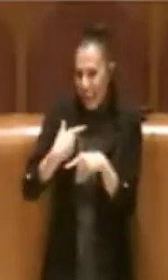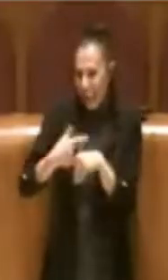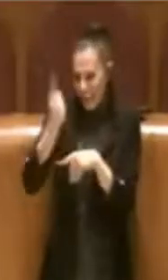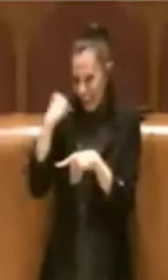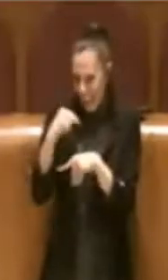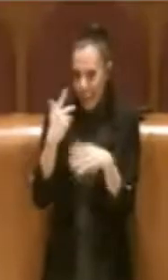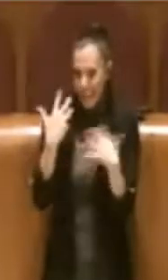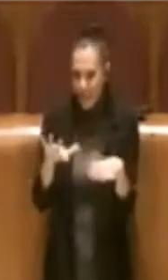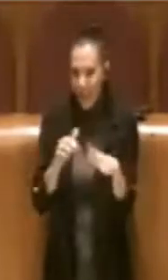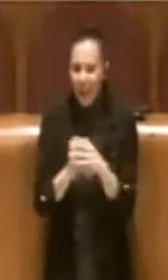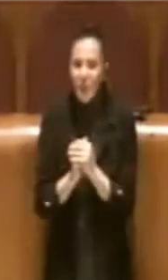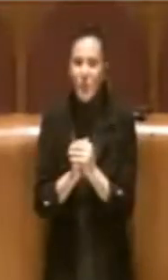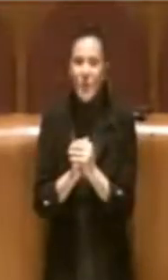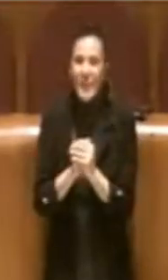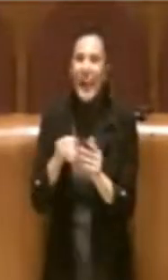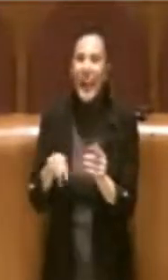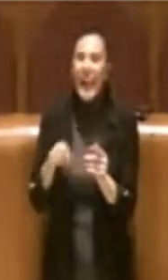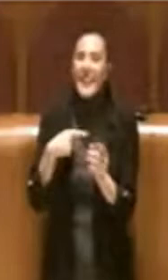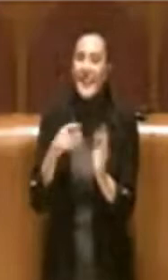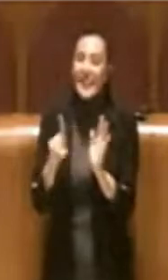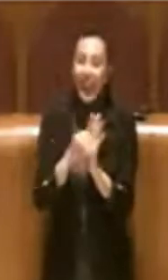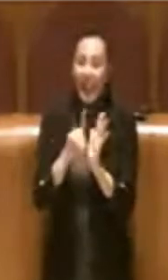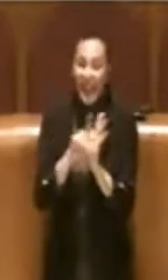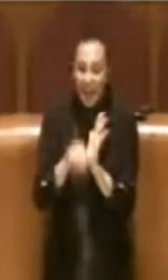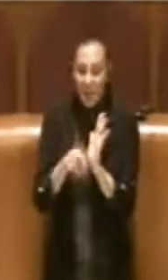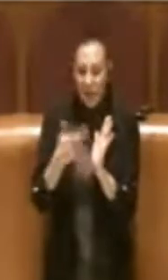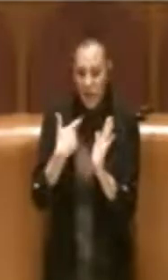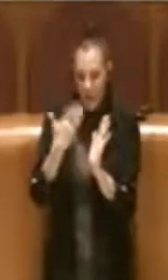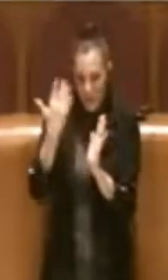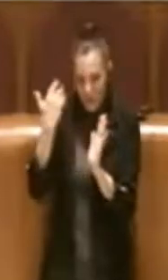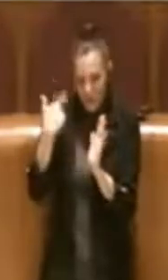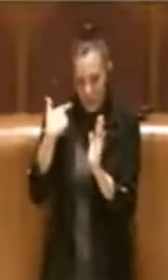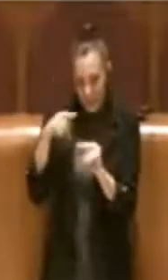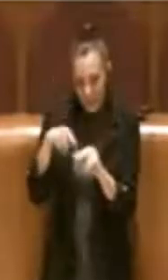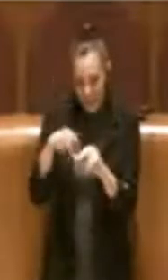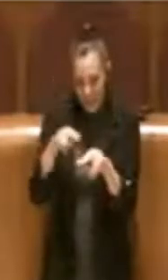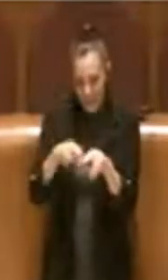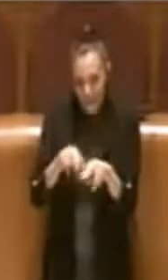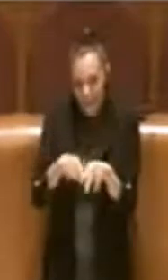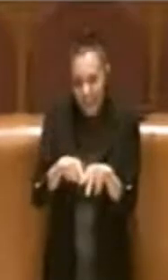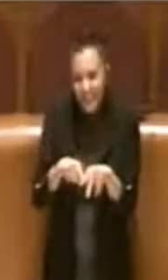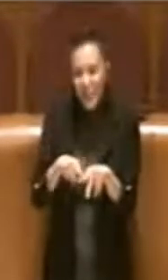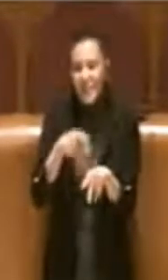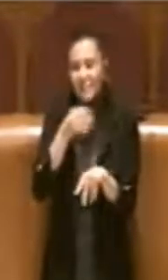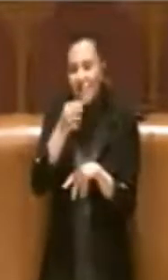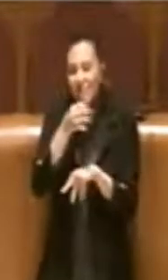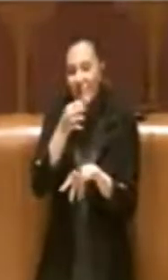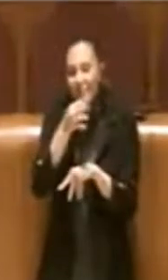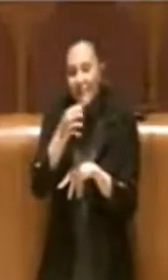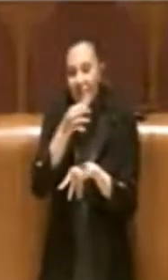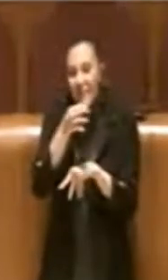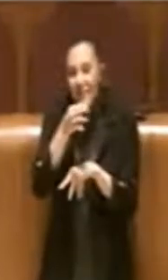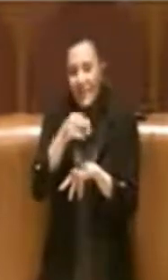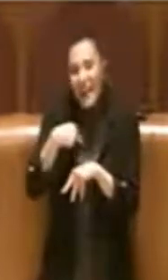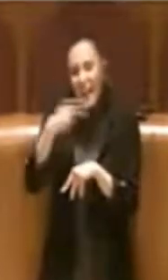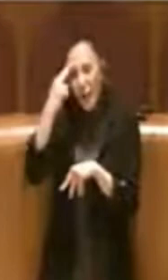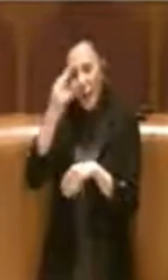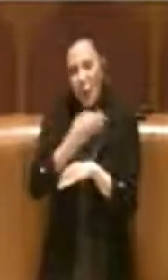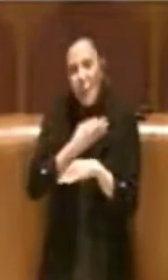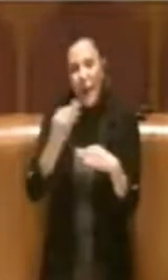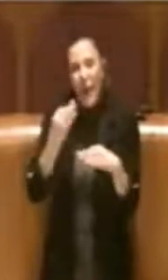di ieri su questa delibera. Quindi ero rimasto nel disegnare, ricordo molto bene, questa